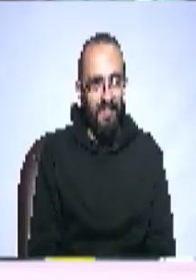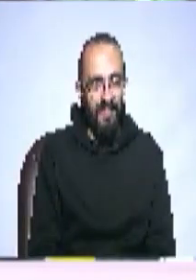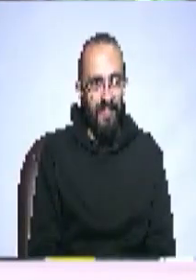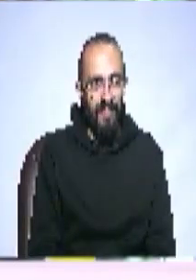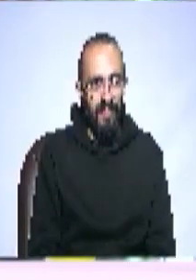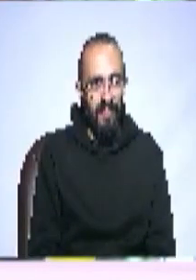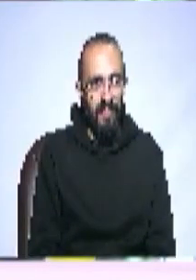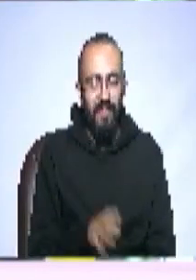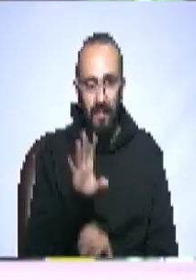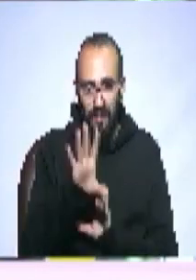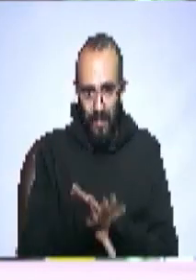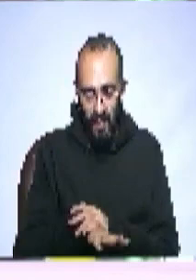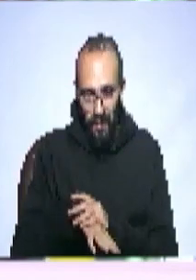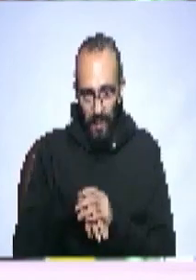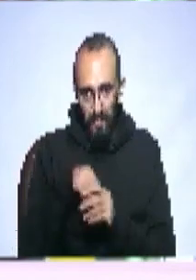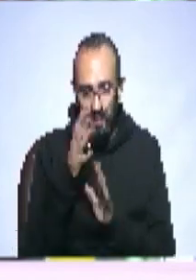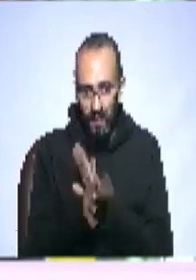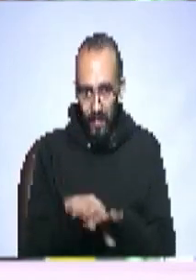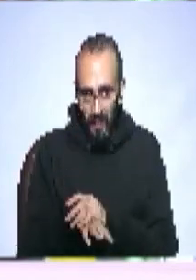احنا قلنا ان احنا عملنا